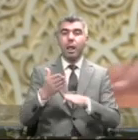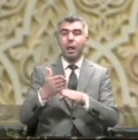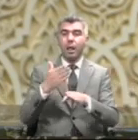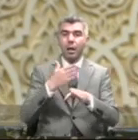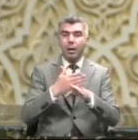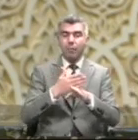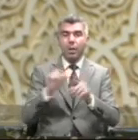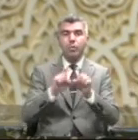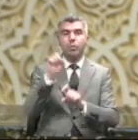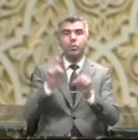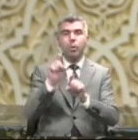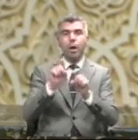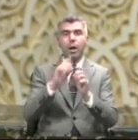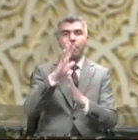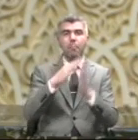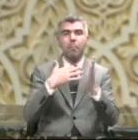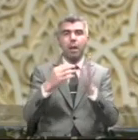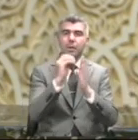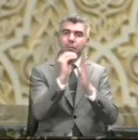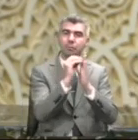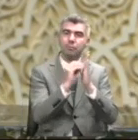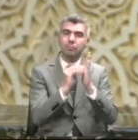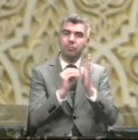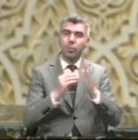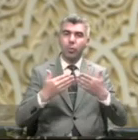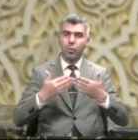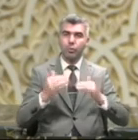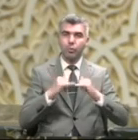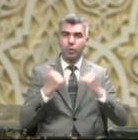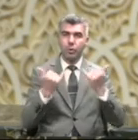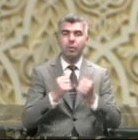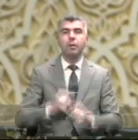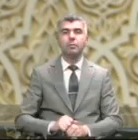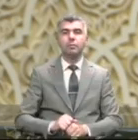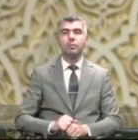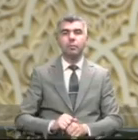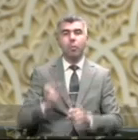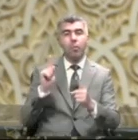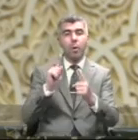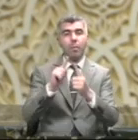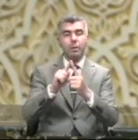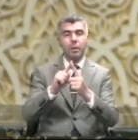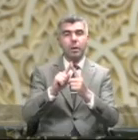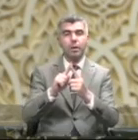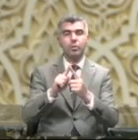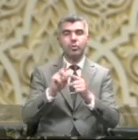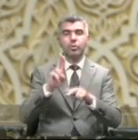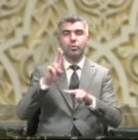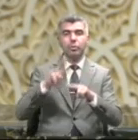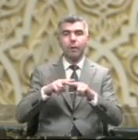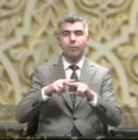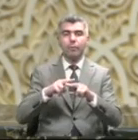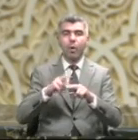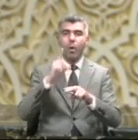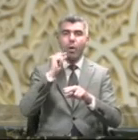الاسئله الشفهيه المدرجه في جدول اعمالها هذه الجلسه اعطي الكلمه مباشره للسيد الامين لطلاء المجلس